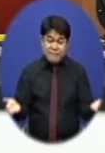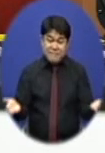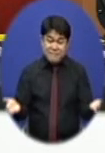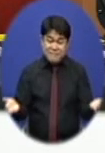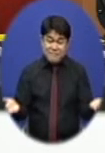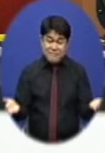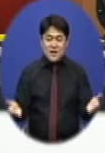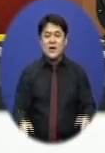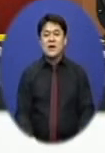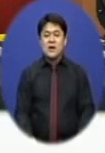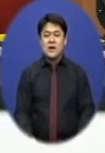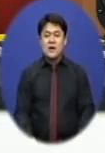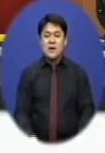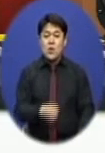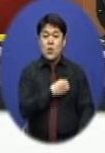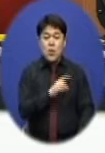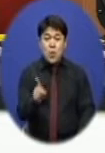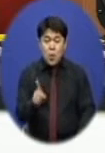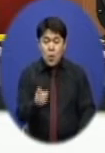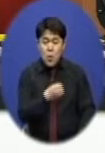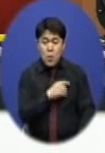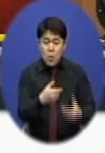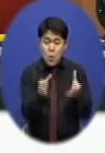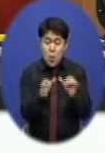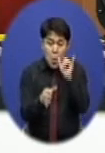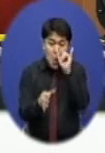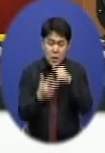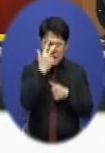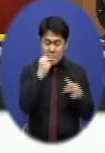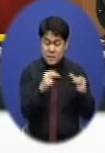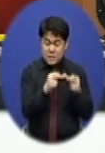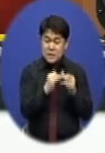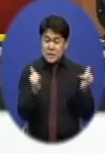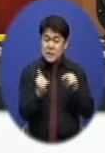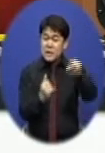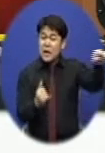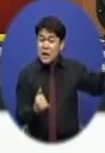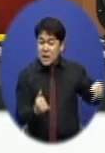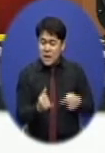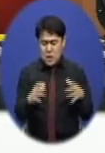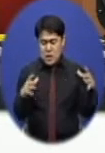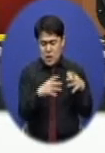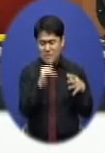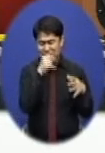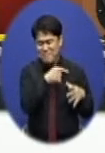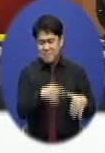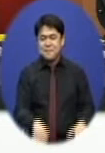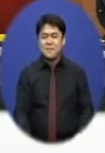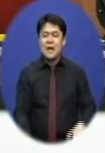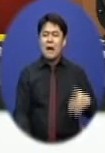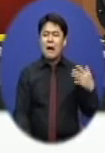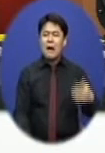저런 회원이라면 회원이라면 어떤 분이시죠? 아 시각장애인들 아~ 이렇게 모임이라는 게 있어요.